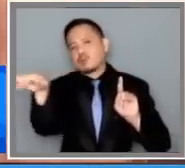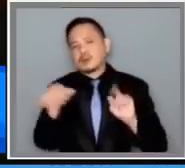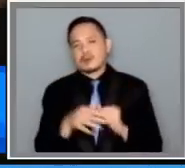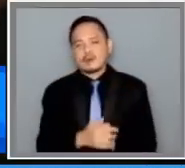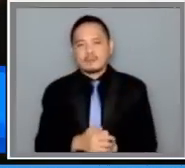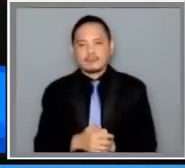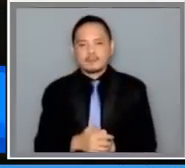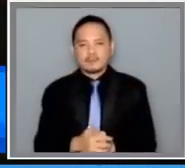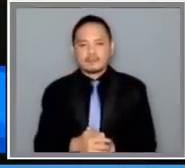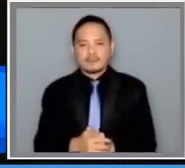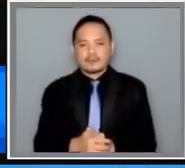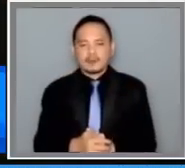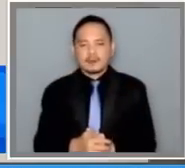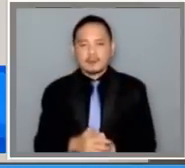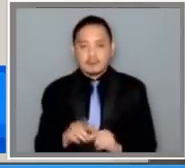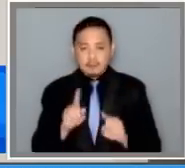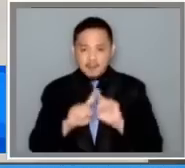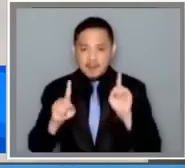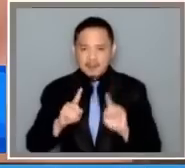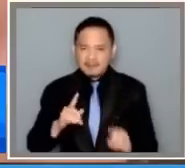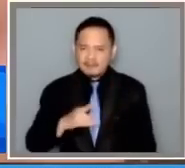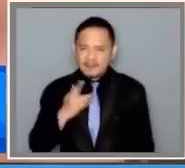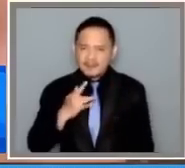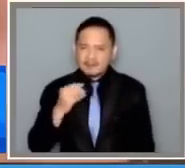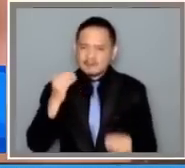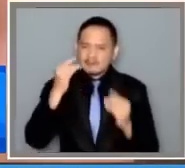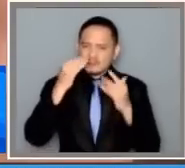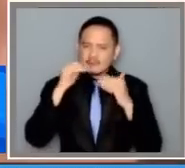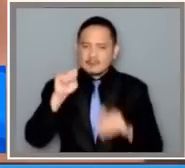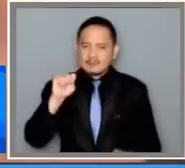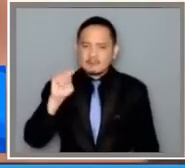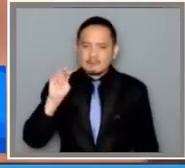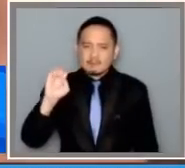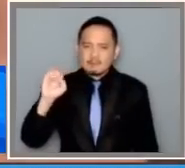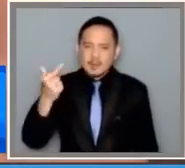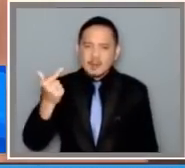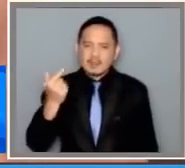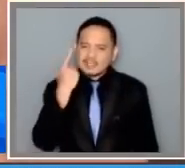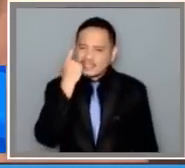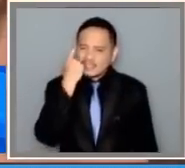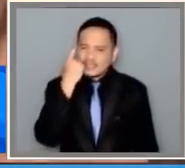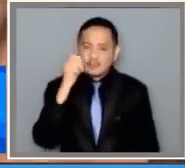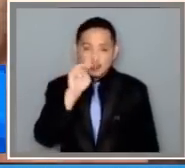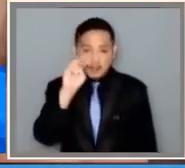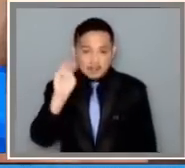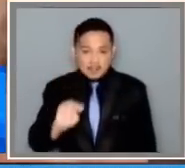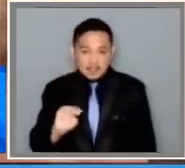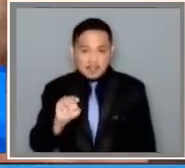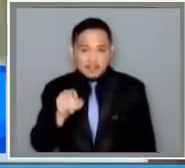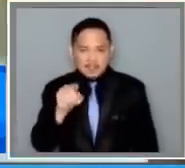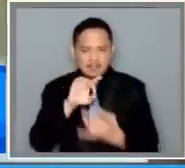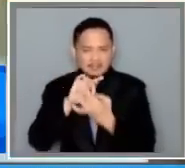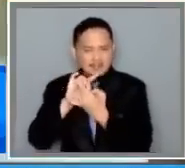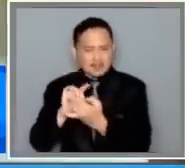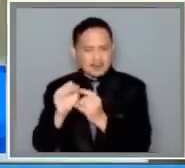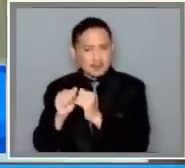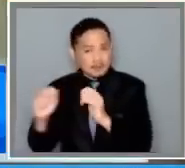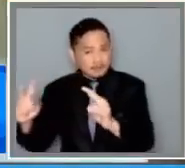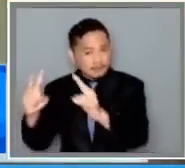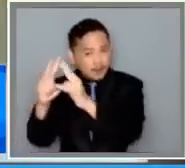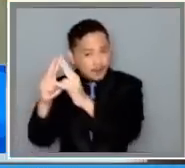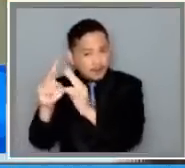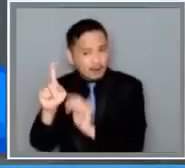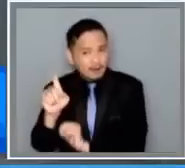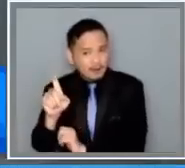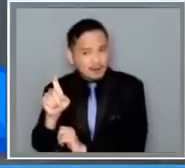yung naramdaman ba natin na smog over Metro Manila itong mga nakaraang araw, is it due to the volcanic